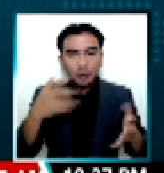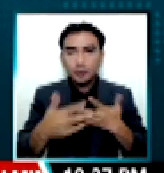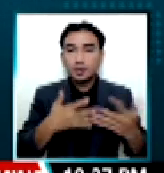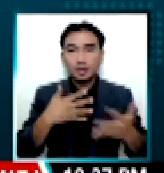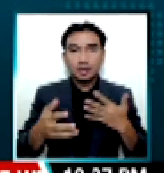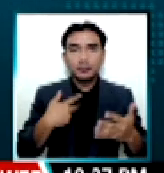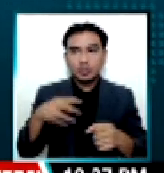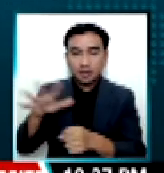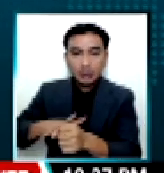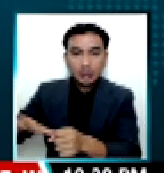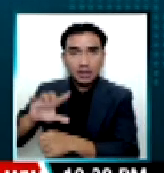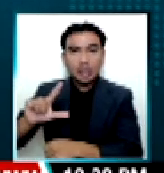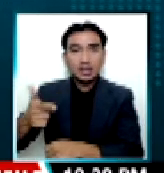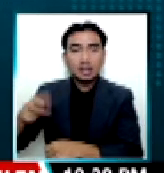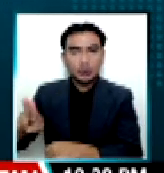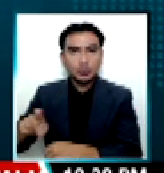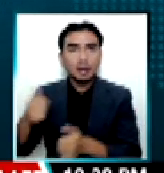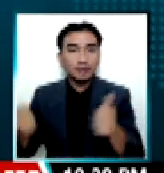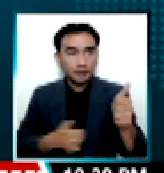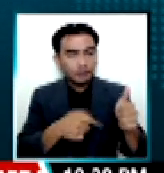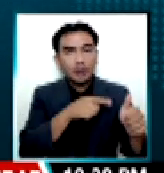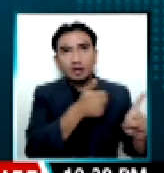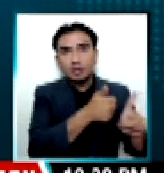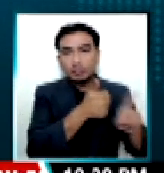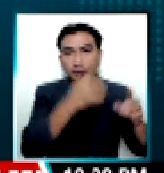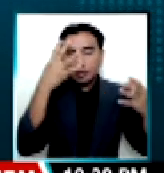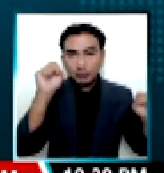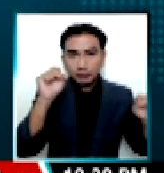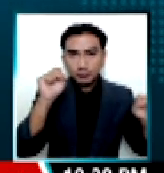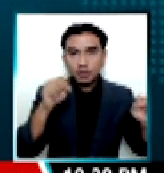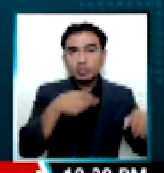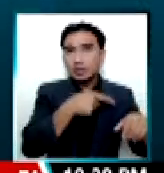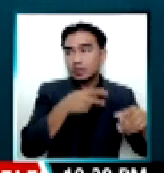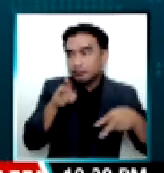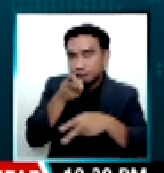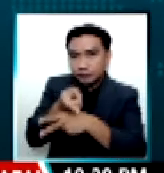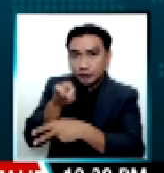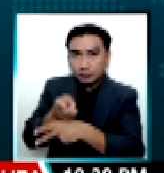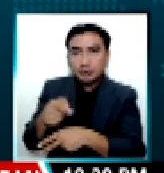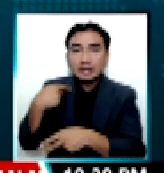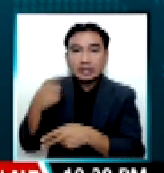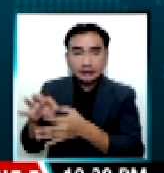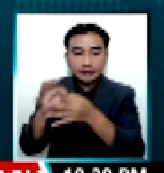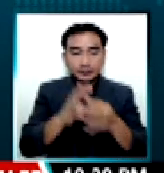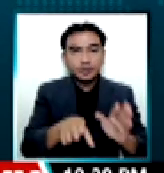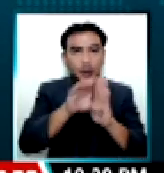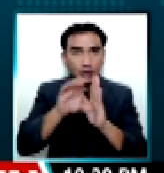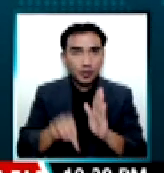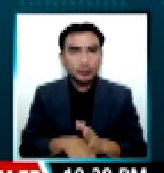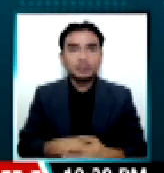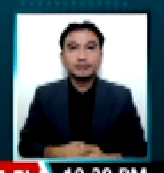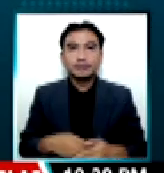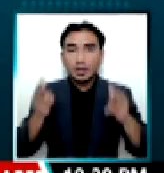government unit dahil ang Pangulo ang may supervision sa mga LGU batay sa nakasaad sa saligang batas. Suportado ng Malacanang ang legal